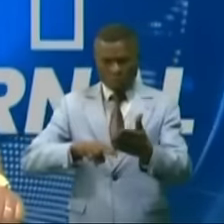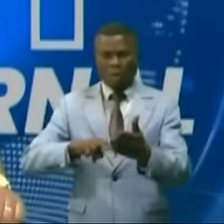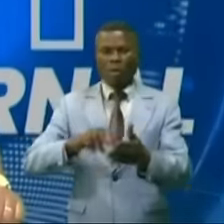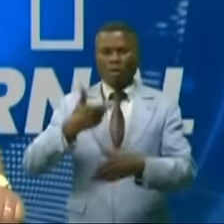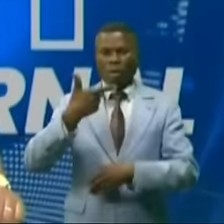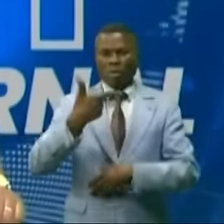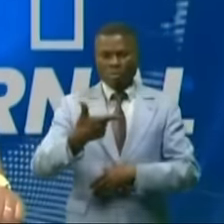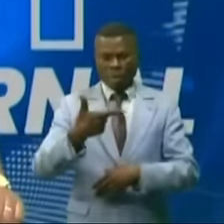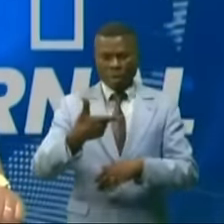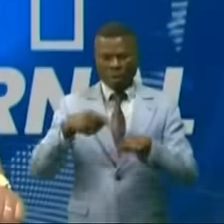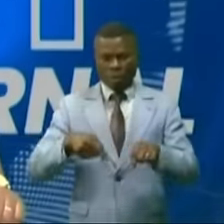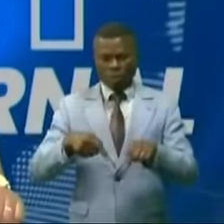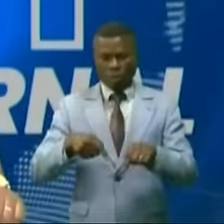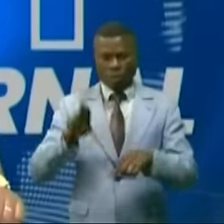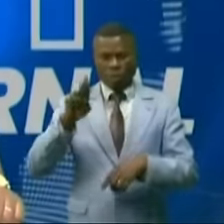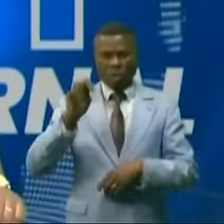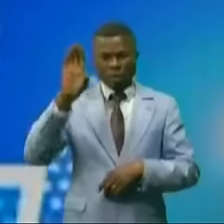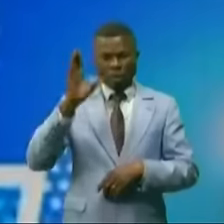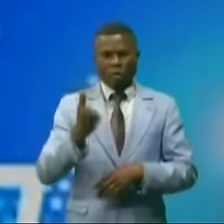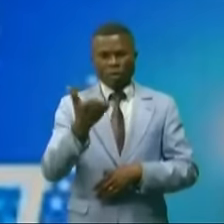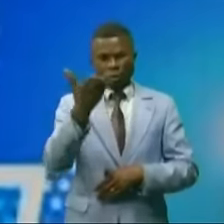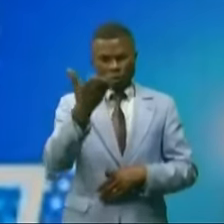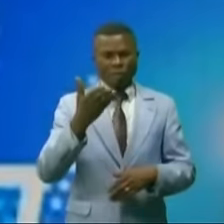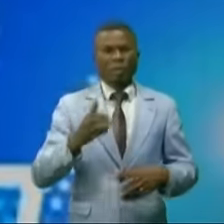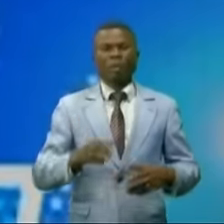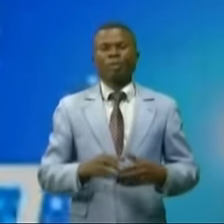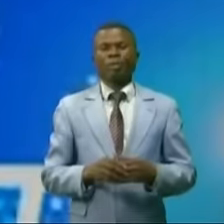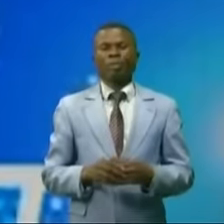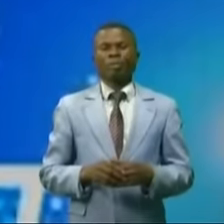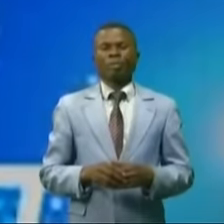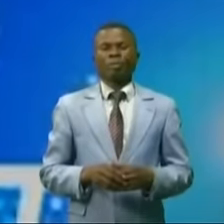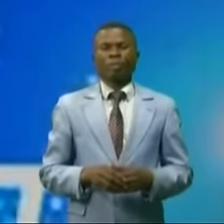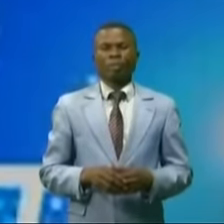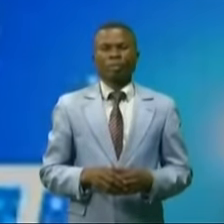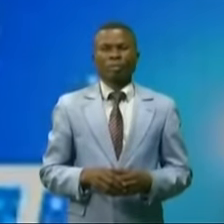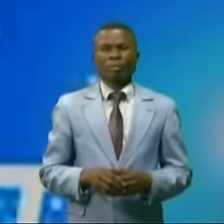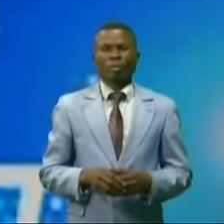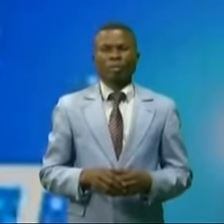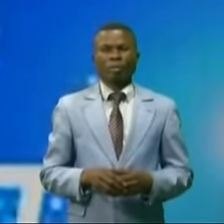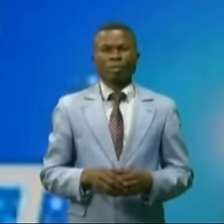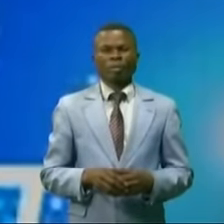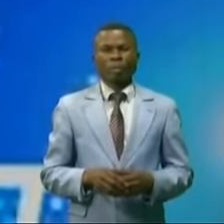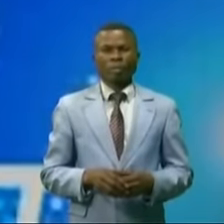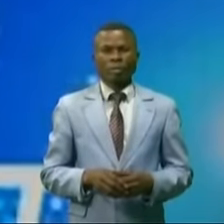mardi sur la RTNC. On écoute. Nous avons une ordonnance, l'ordonnance numéro